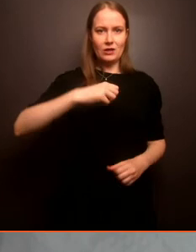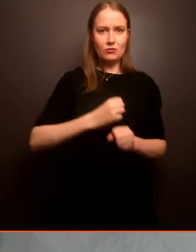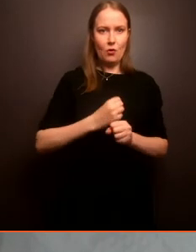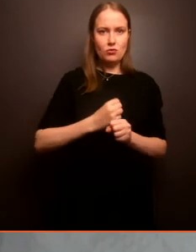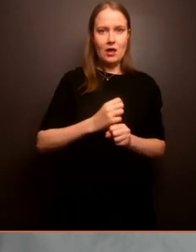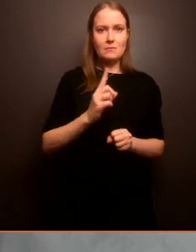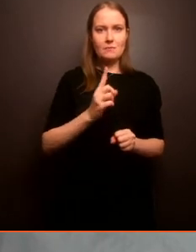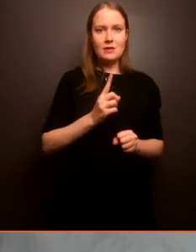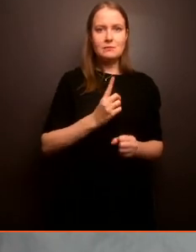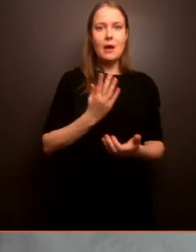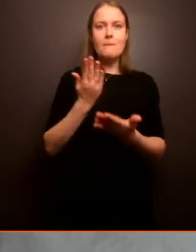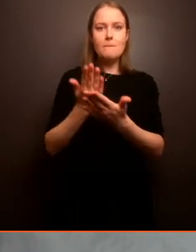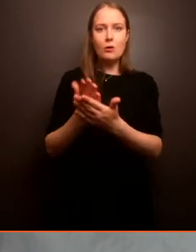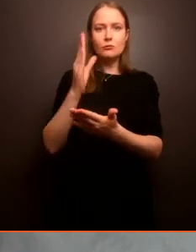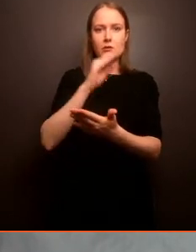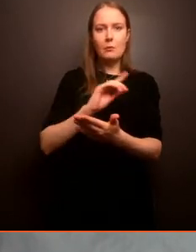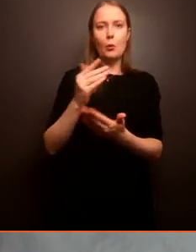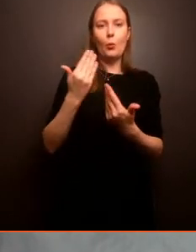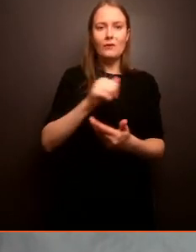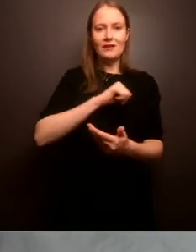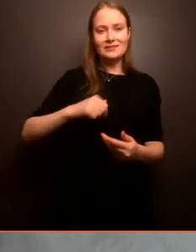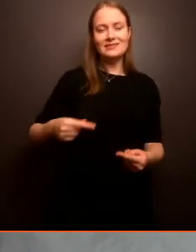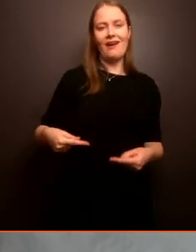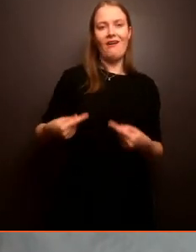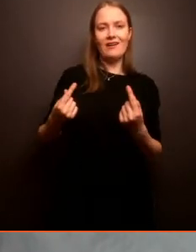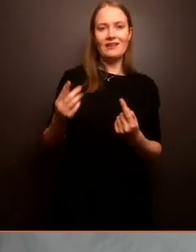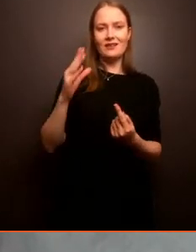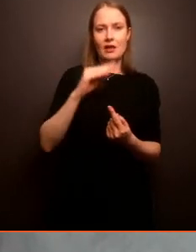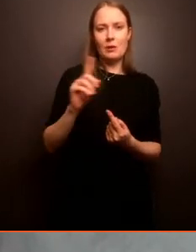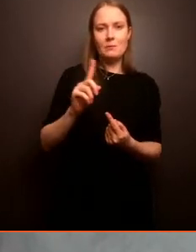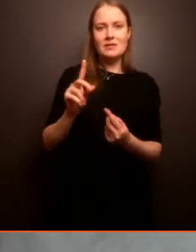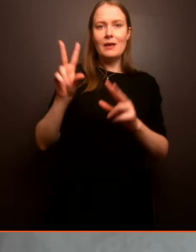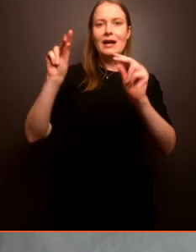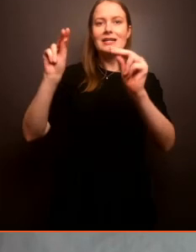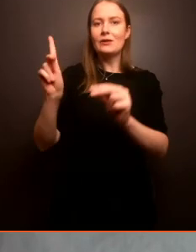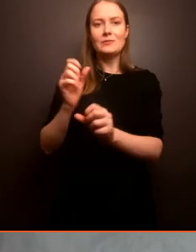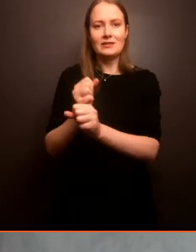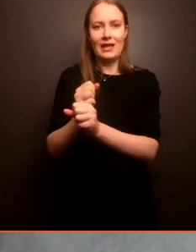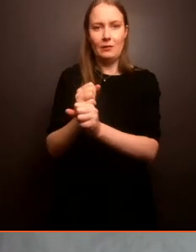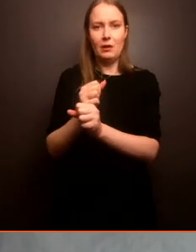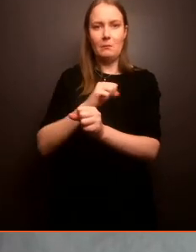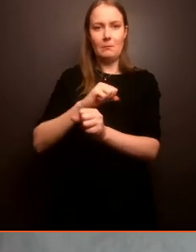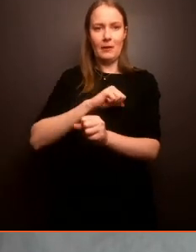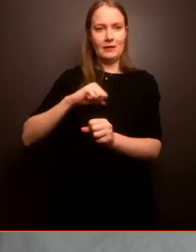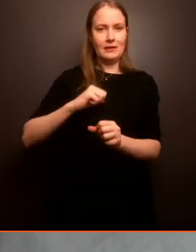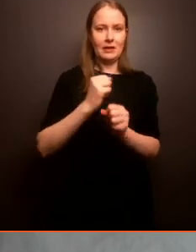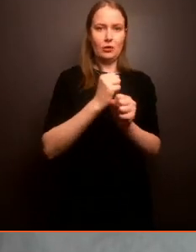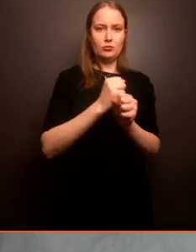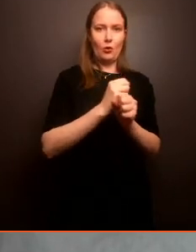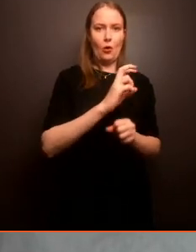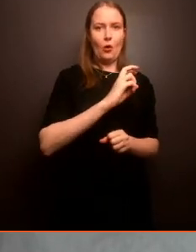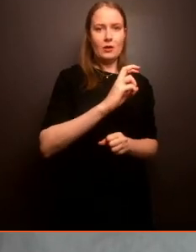pakkuda, kuidas me saame ise edasi areneda ja mis meid tegelikult ka õnnelikuks teeb. Et me ju käime tööl väga suure osa oma